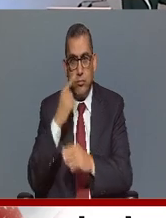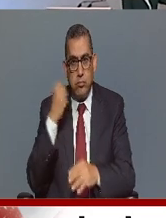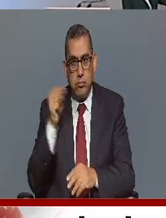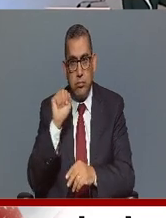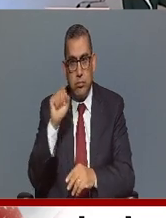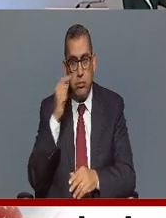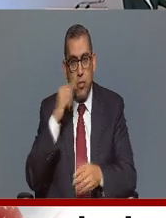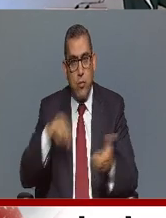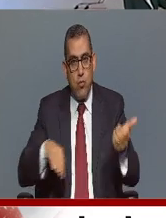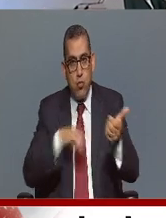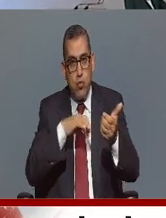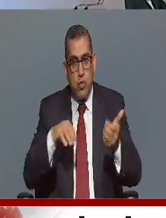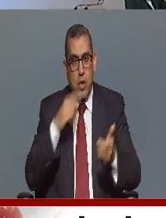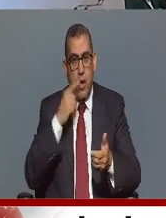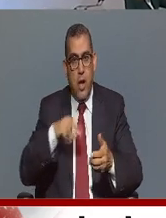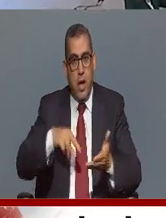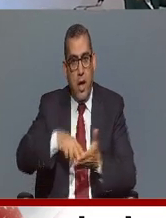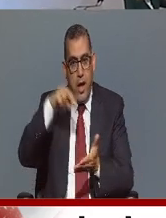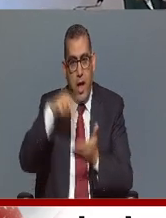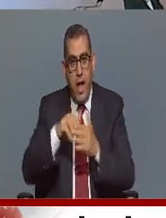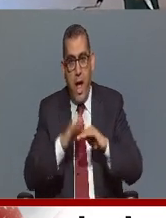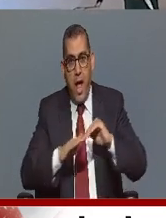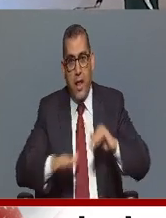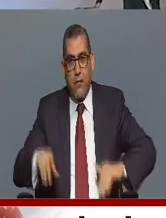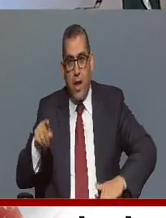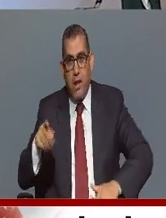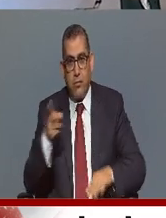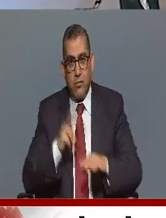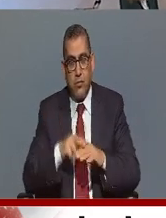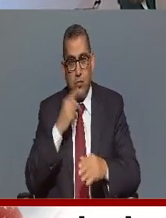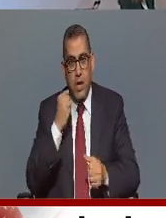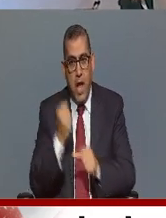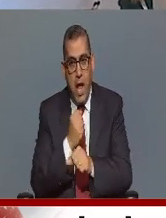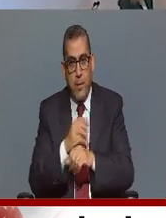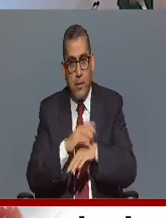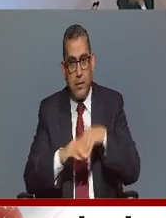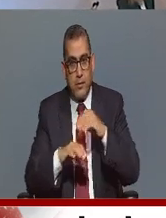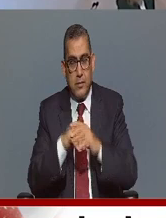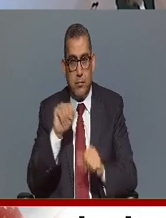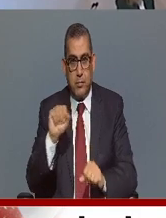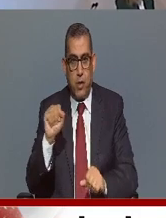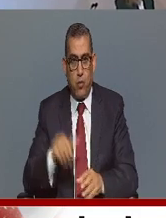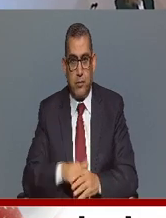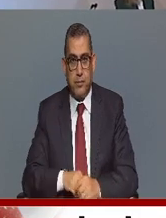الموسيقى والأداء الحركي للأطفال والأشغال اليدوية.